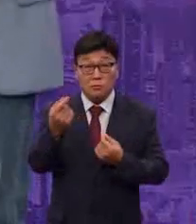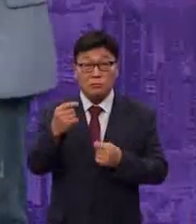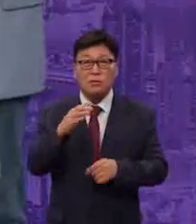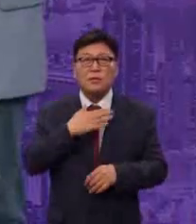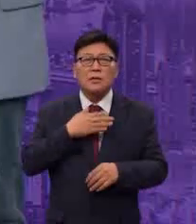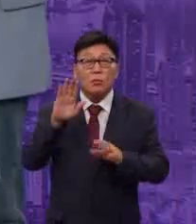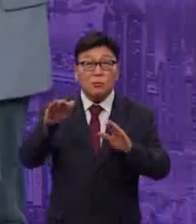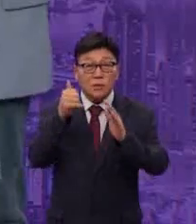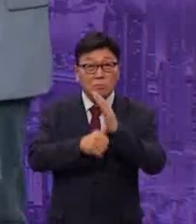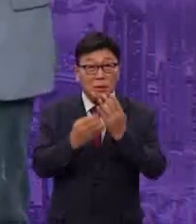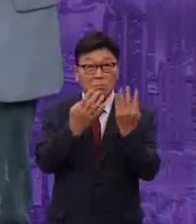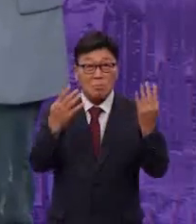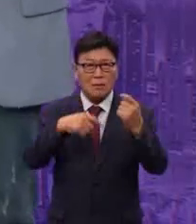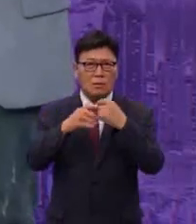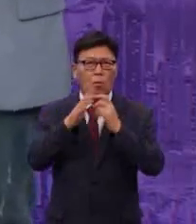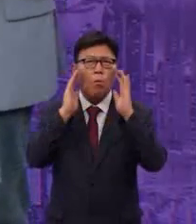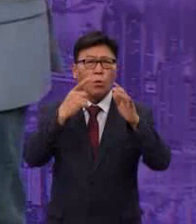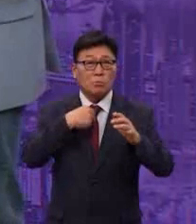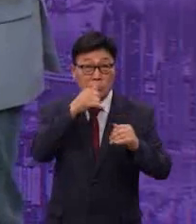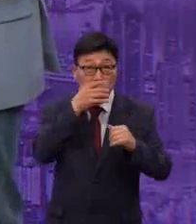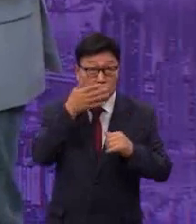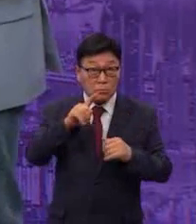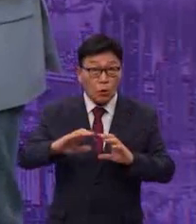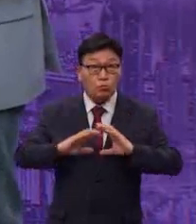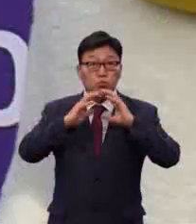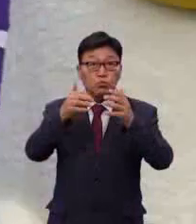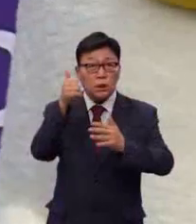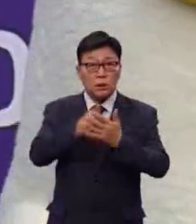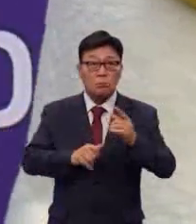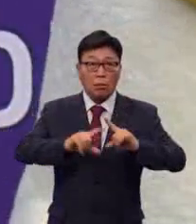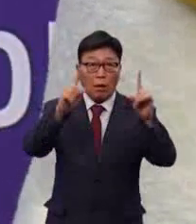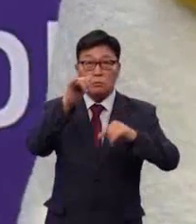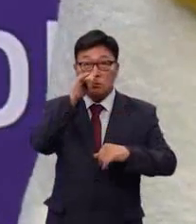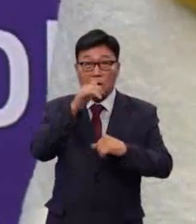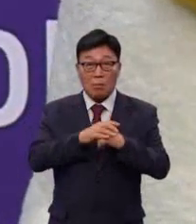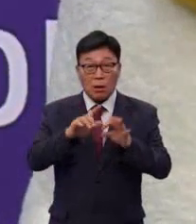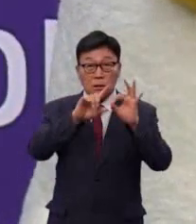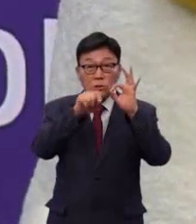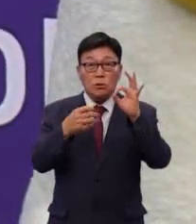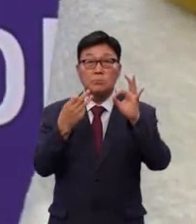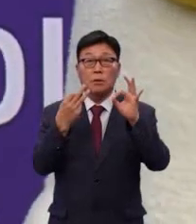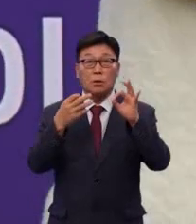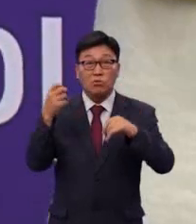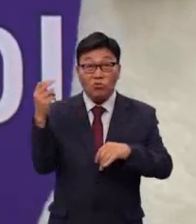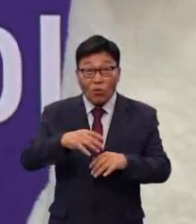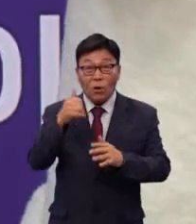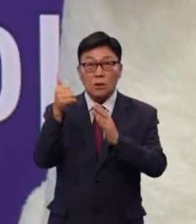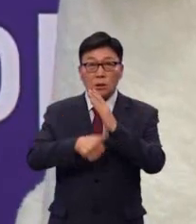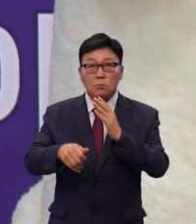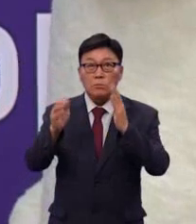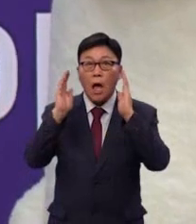그렇죠. 제가 이번에 그 실패 박람회 때문에 공부를 해봤더니요. 네네. 국제 실패의 날도 있어요.